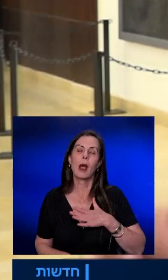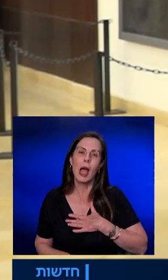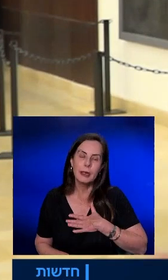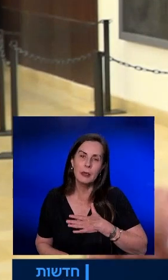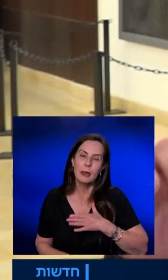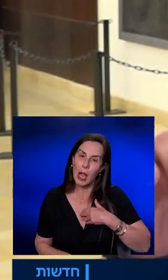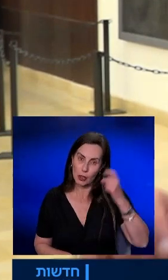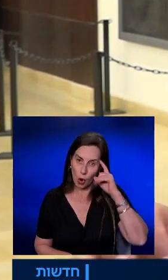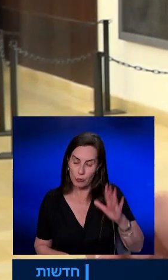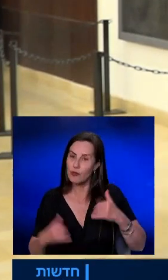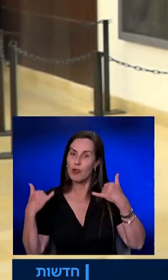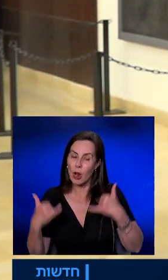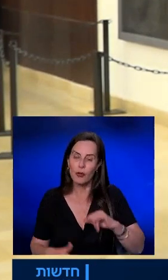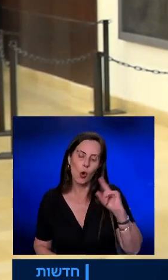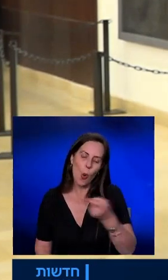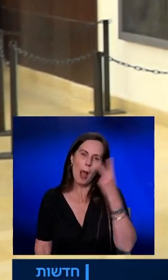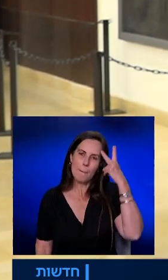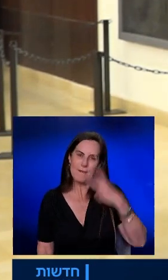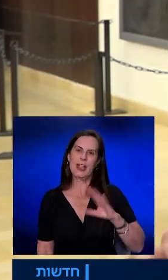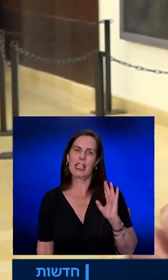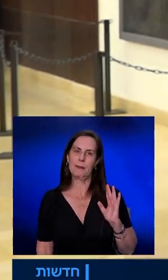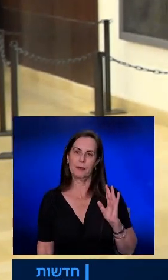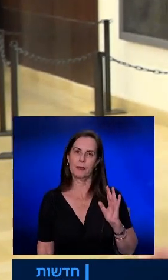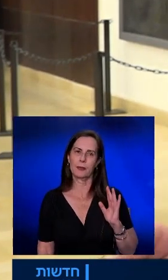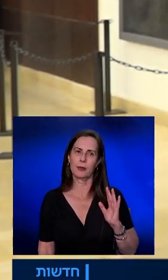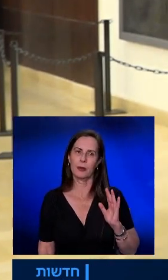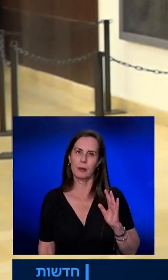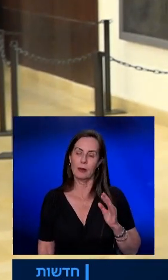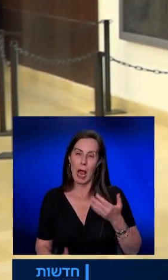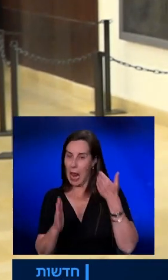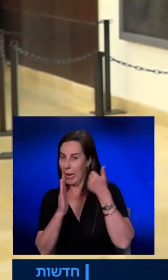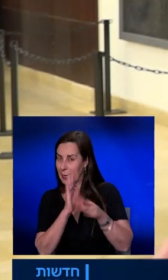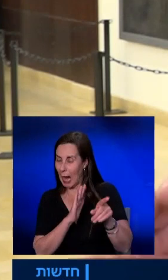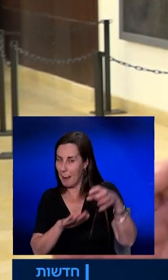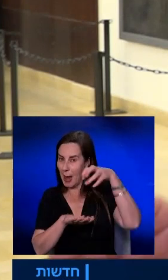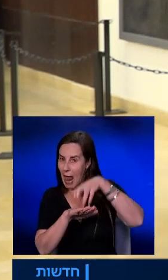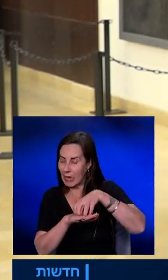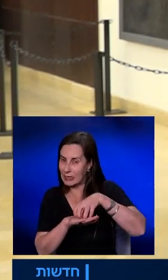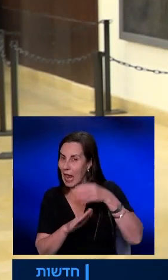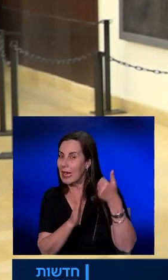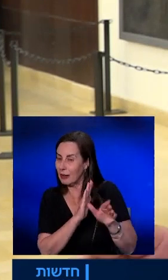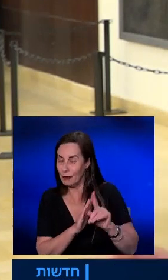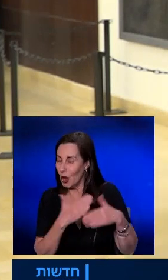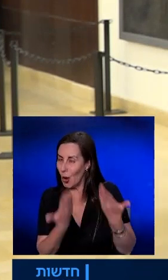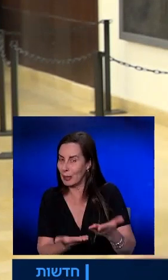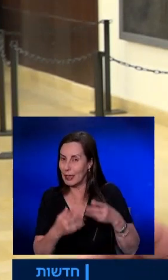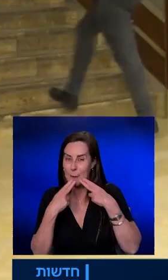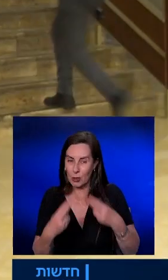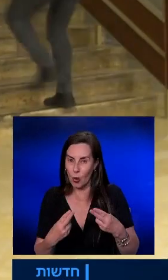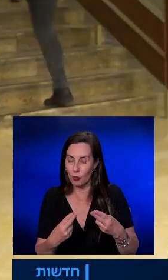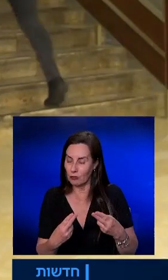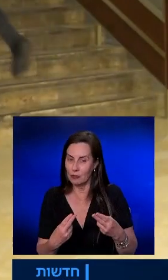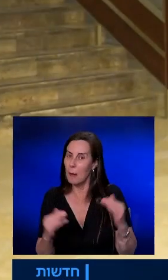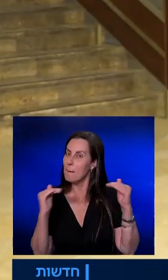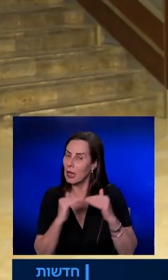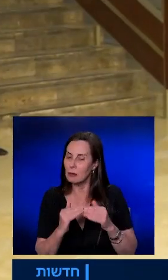אני חושב שעכשיו כולם מבינים שלהתעלם מהסוגיה הזאת ולא לתת פתרון ומענה